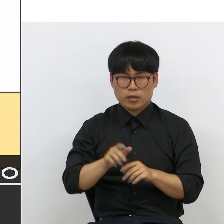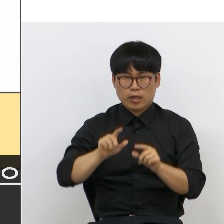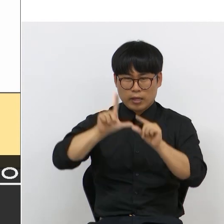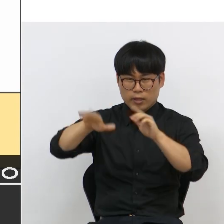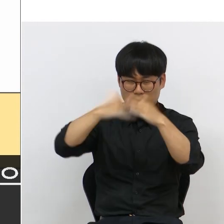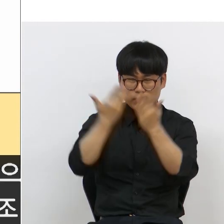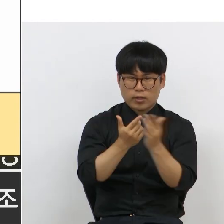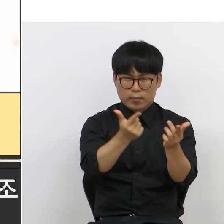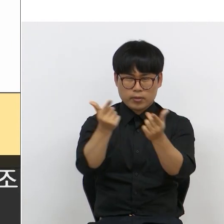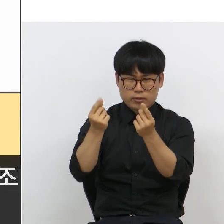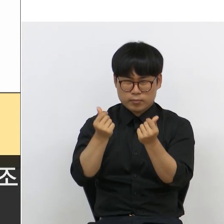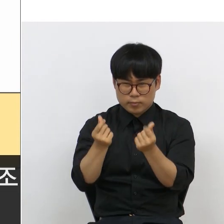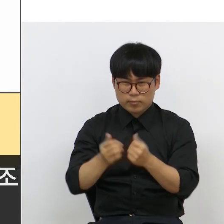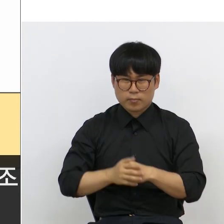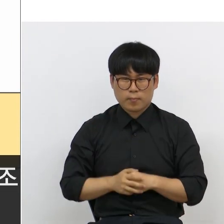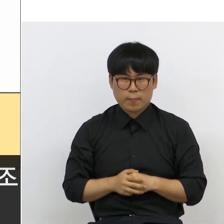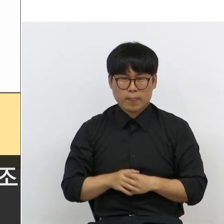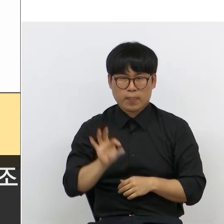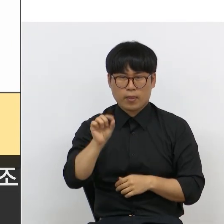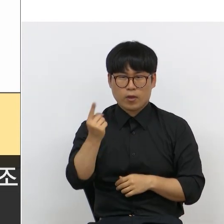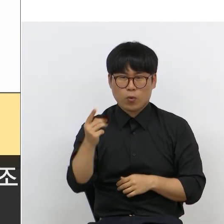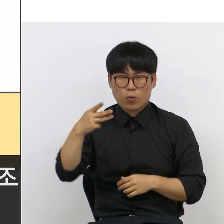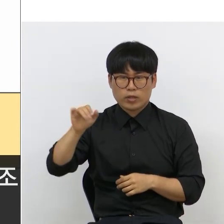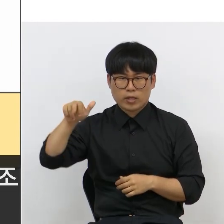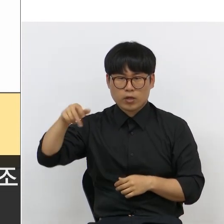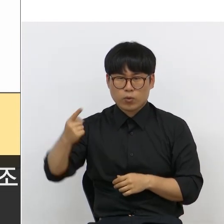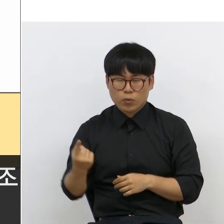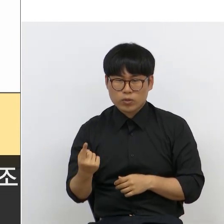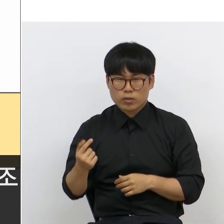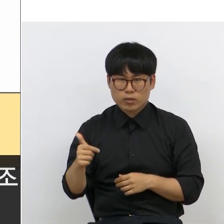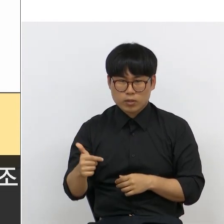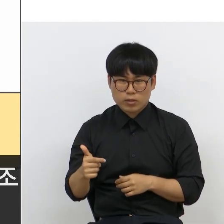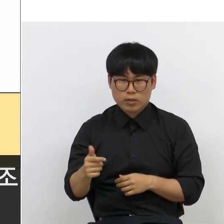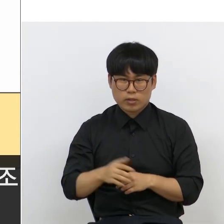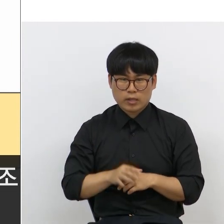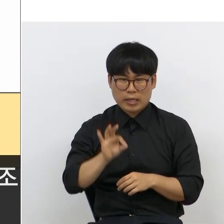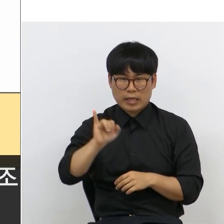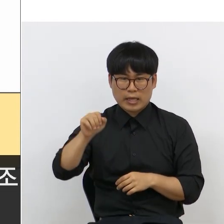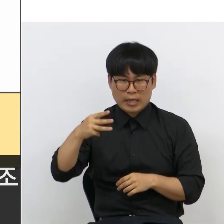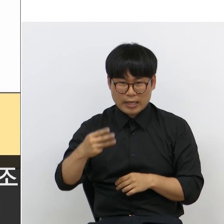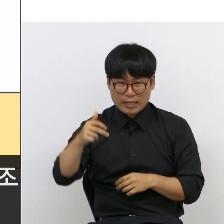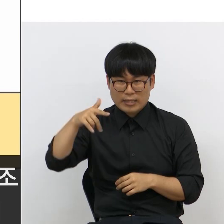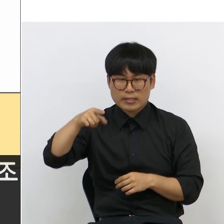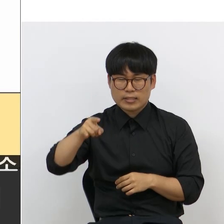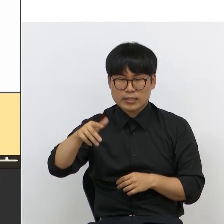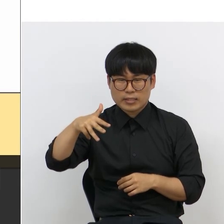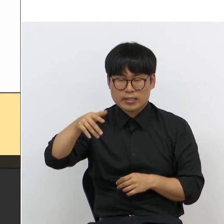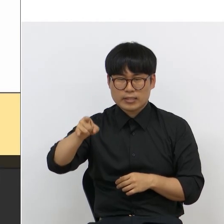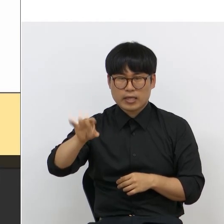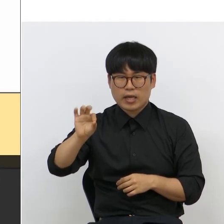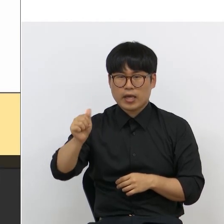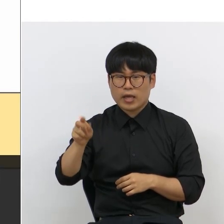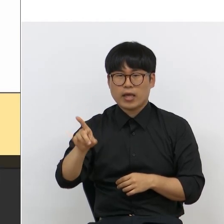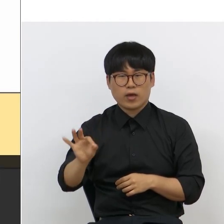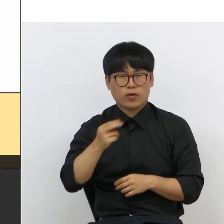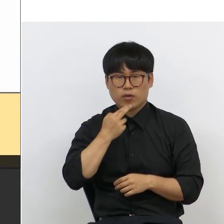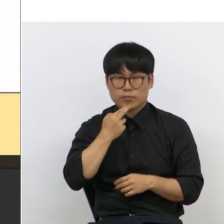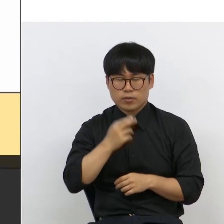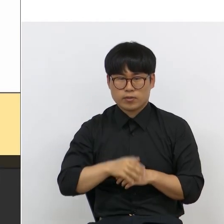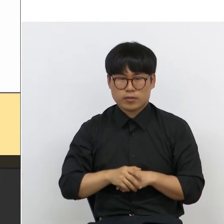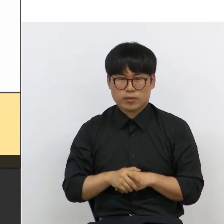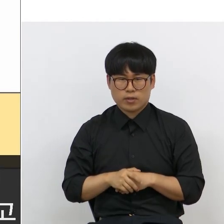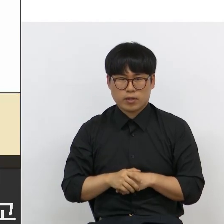비슷비슷하게 생겼죠. 오티콘은 이제 그 일체형이 아직은 없습니다만, 그리고 외부 기기랑 연동되는 게 있고 배터리 방식이